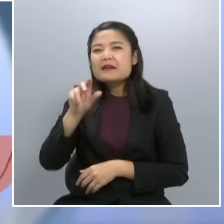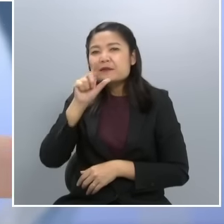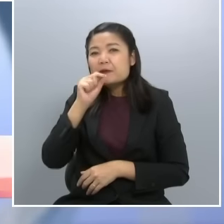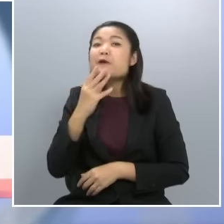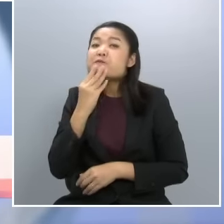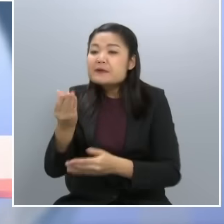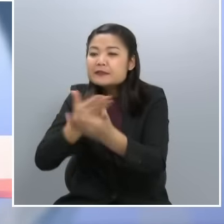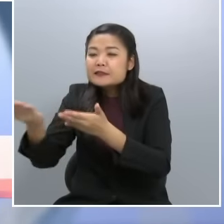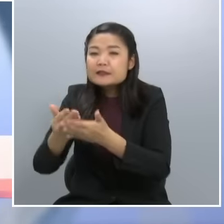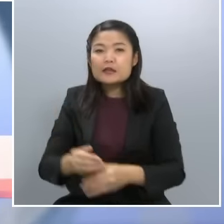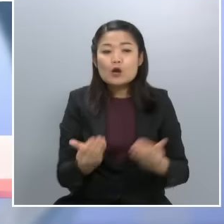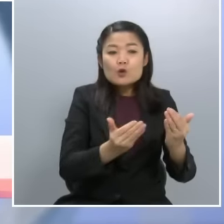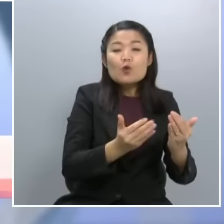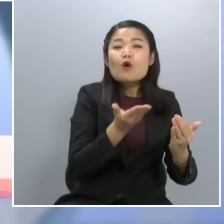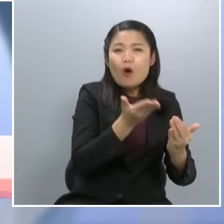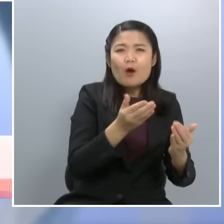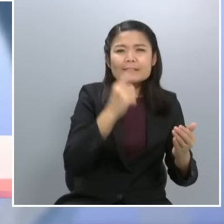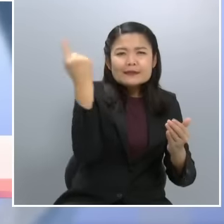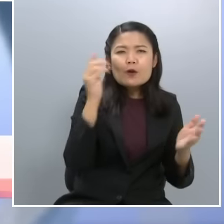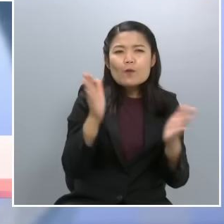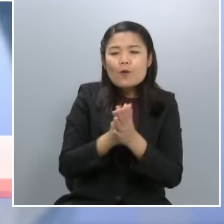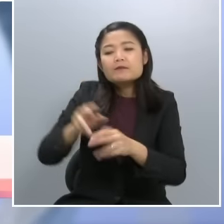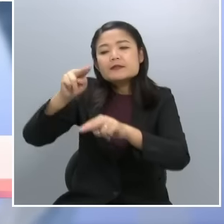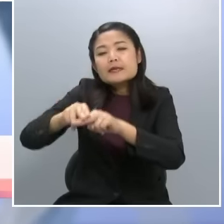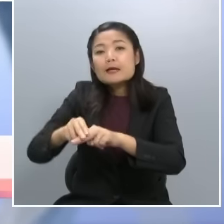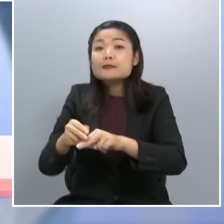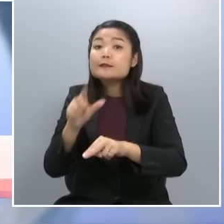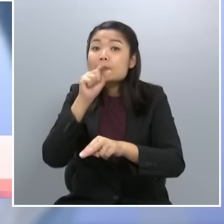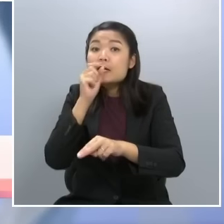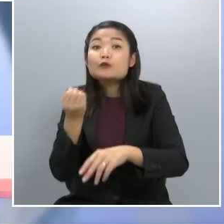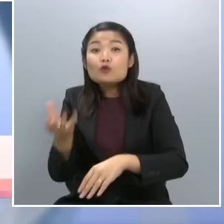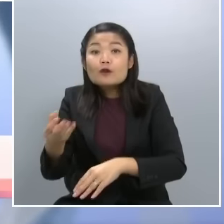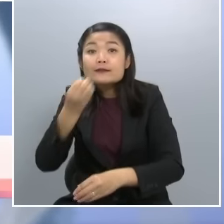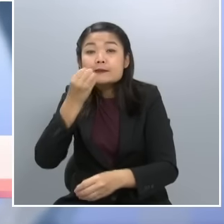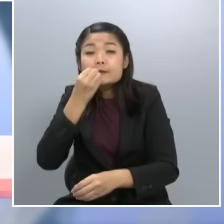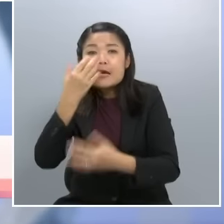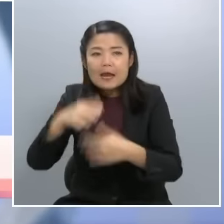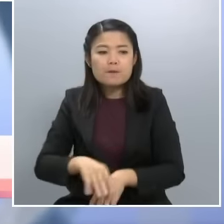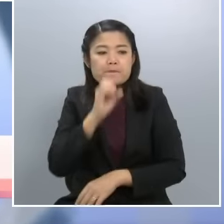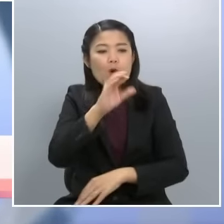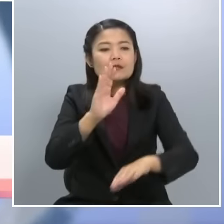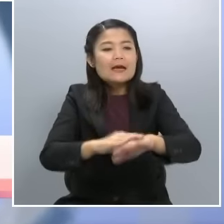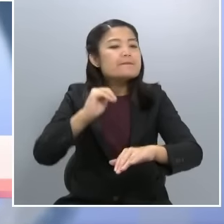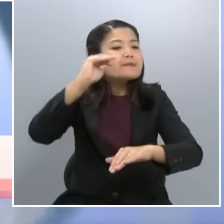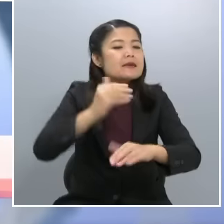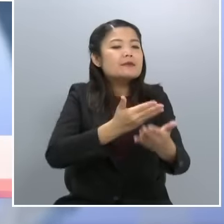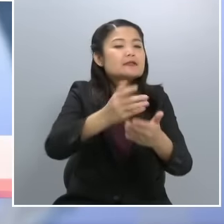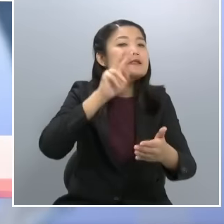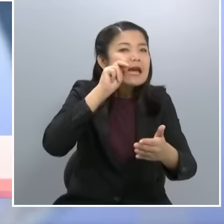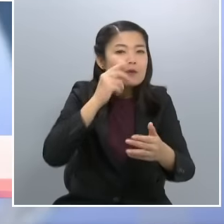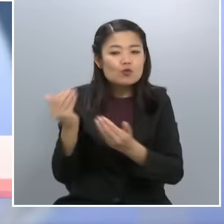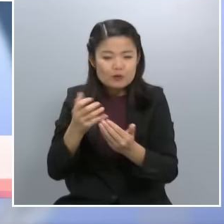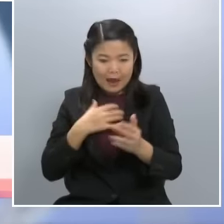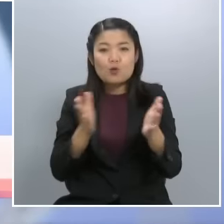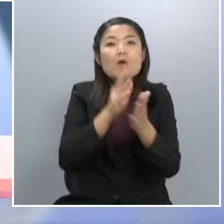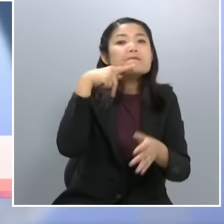เที่ยวมทะเลด้วยครับแล้วก็มากิน KFCกันก็กิน KFCกันเสร็จแล้วก็เขาบอกให้พี่สาวผมอ่ะไปซื้อน้ำลูกสาวผมก็จะไปกับป้านั่นแหละครับแต่ว่าเขา